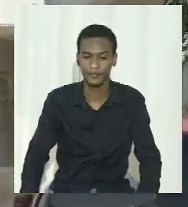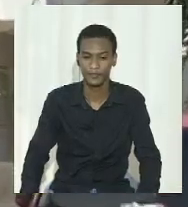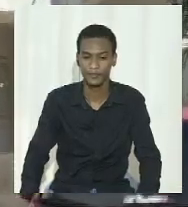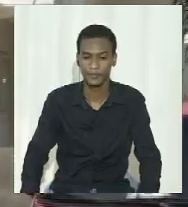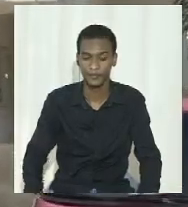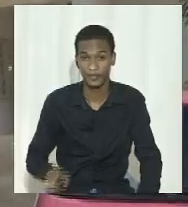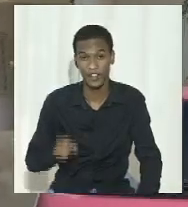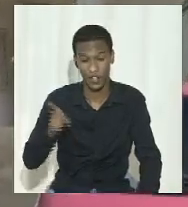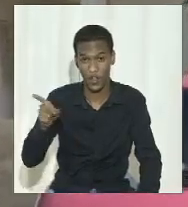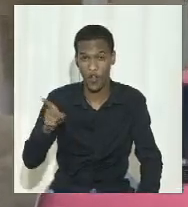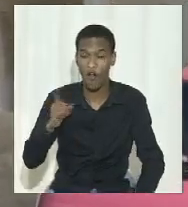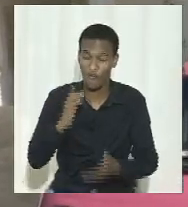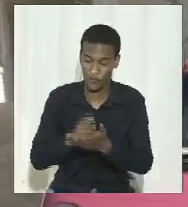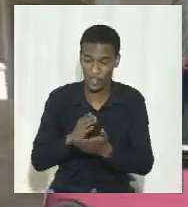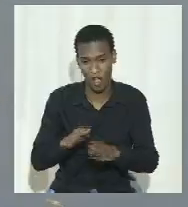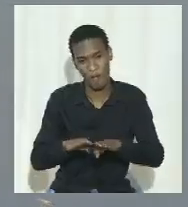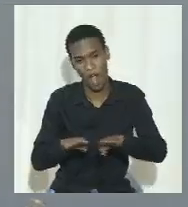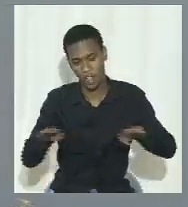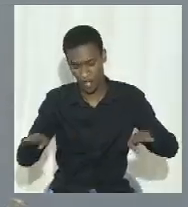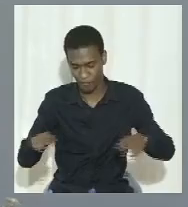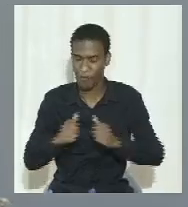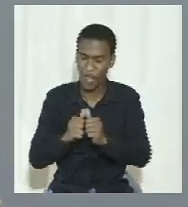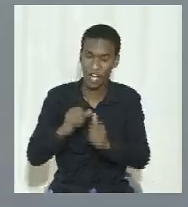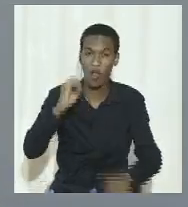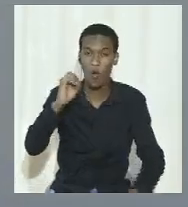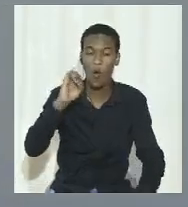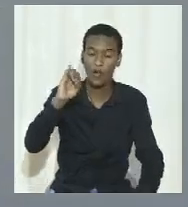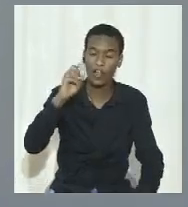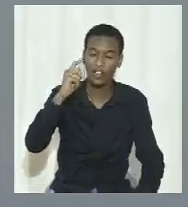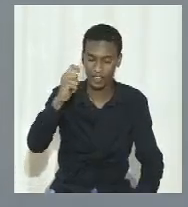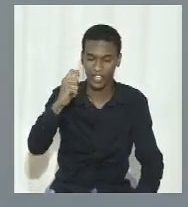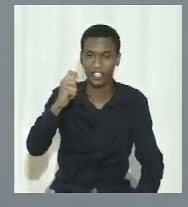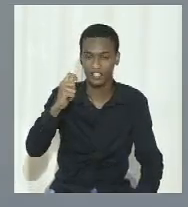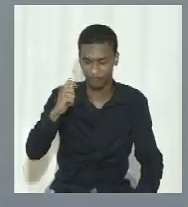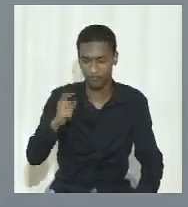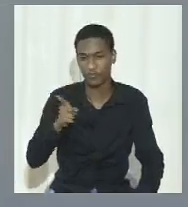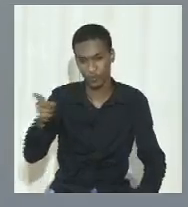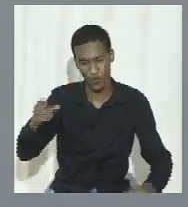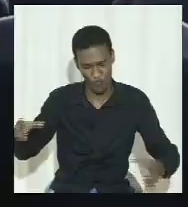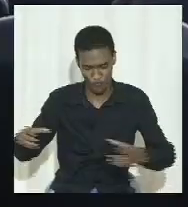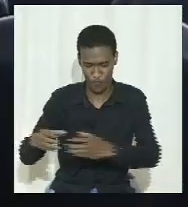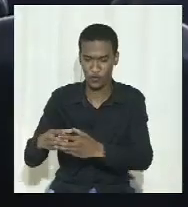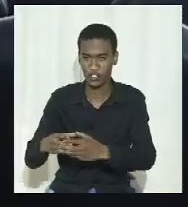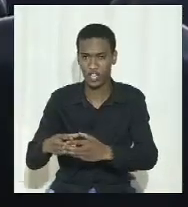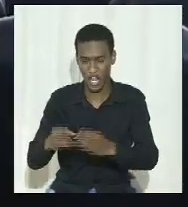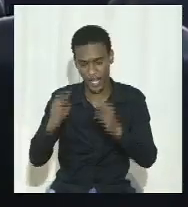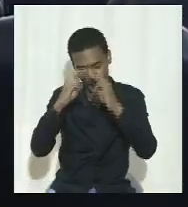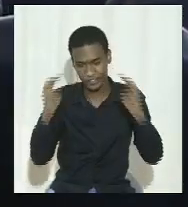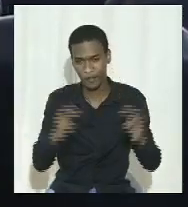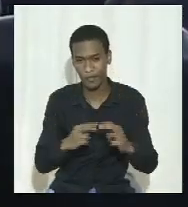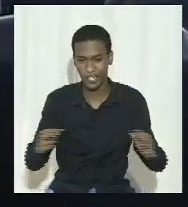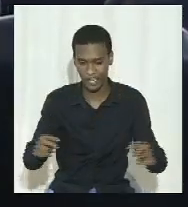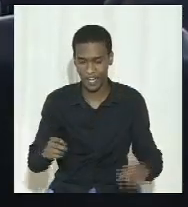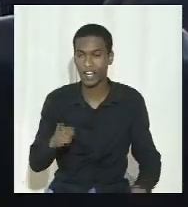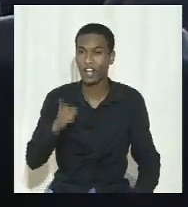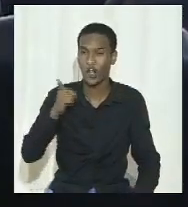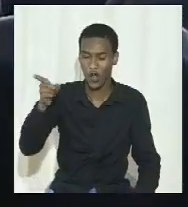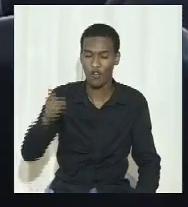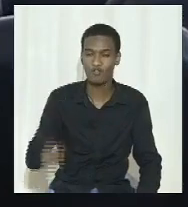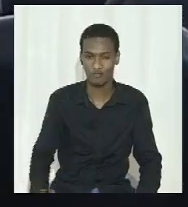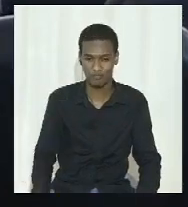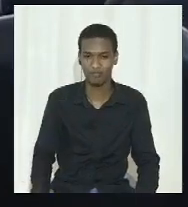lamina iarahana amin'ny OIT na ny vondrona iraisam-pirenena momba ny asa ny ENAM. Io ilay antsoina hoe